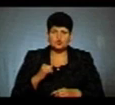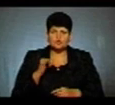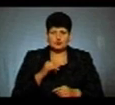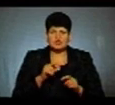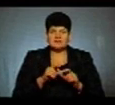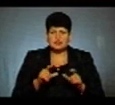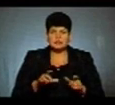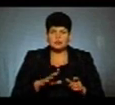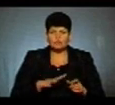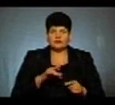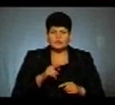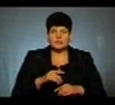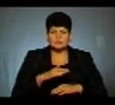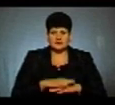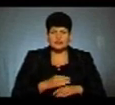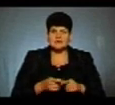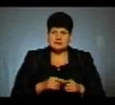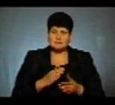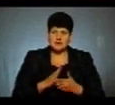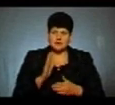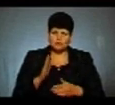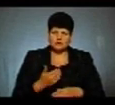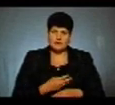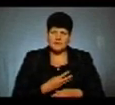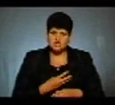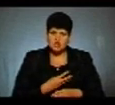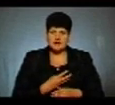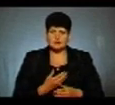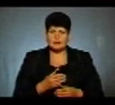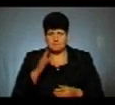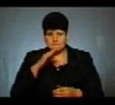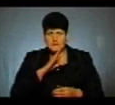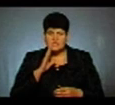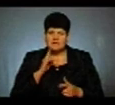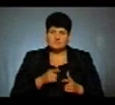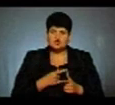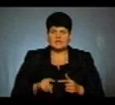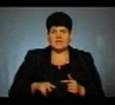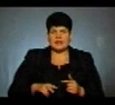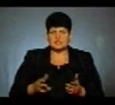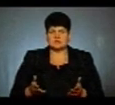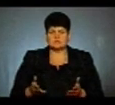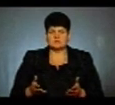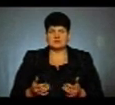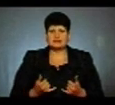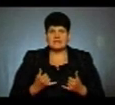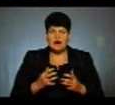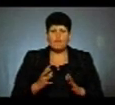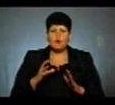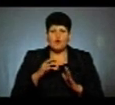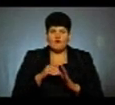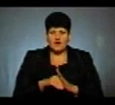був такий предмет? Це швидше має бути бажання, ініціатива батьків чи дирекції? Дивіться, для